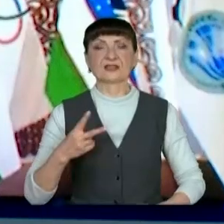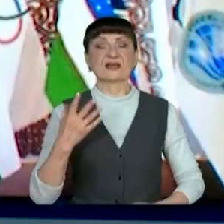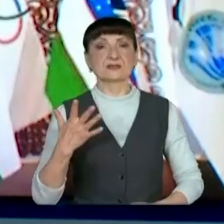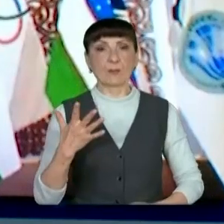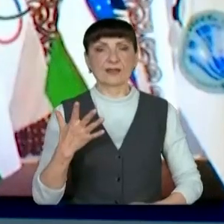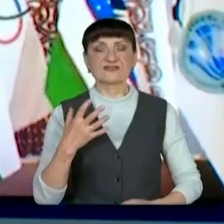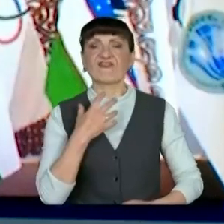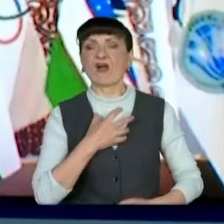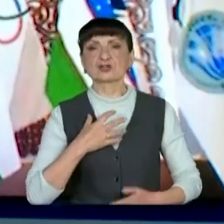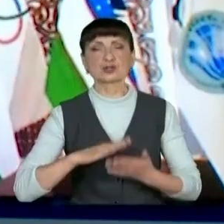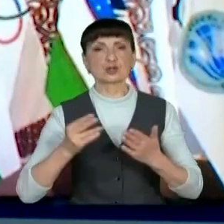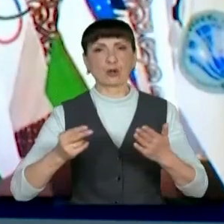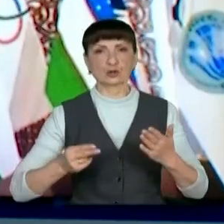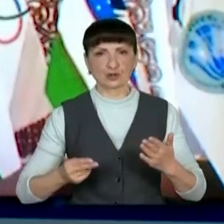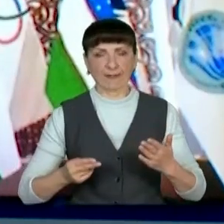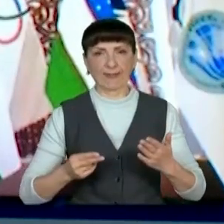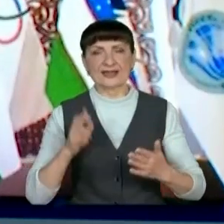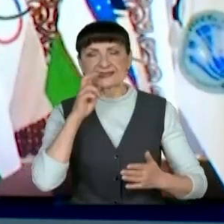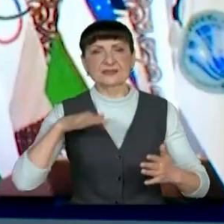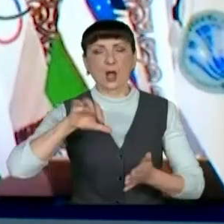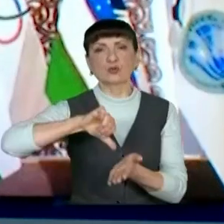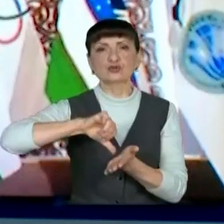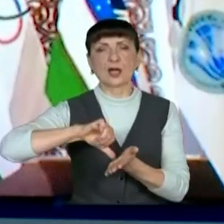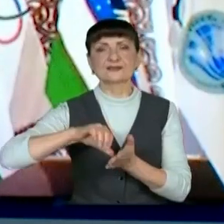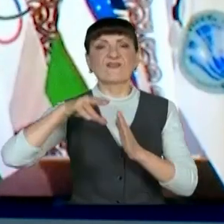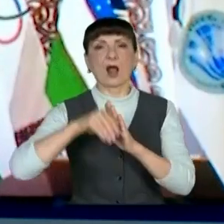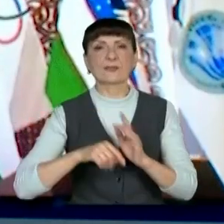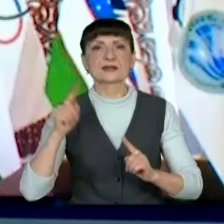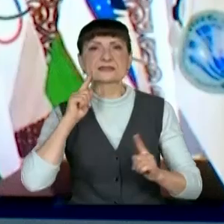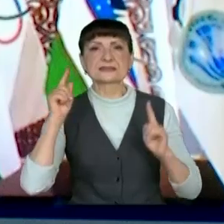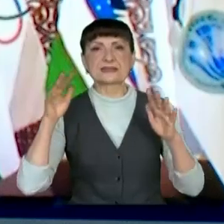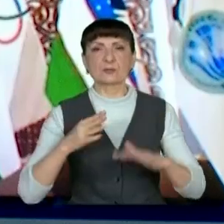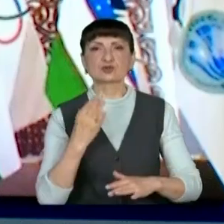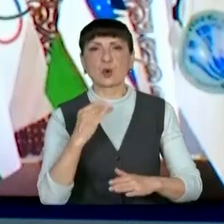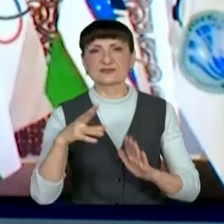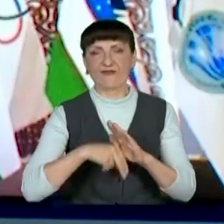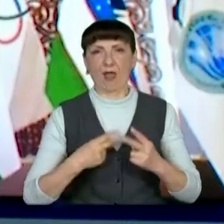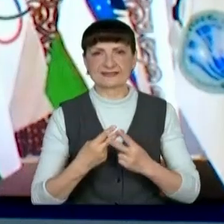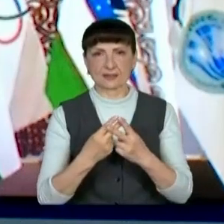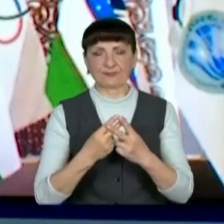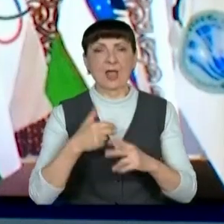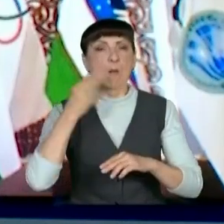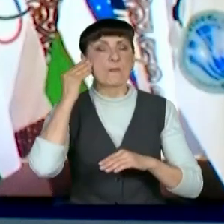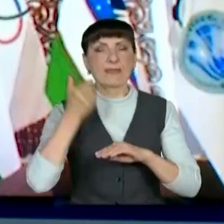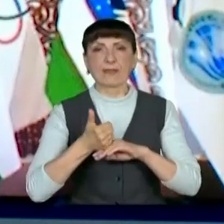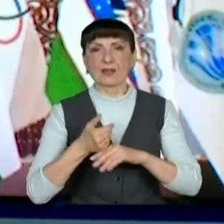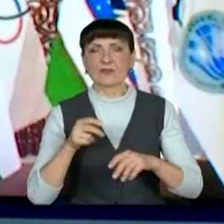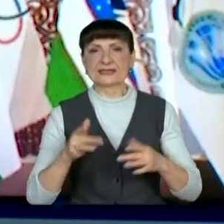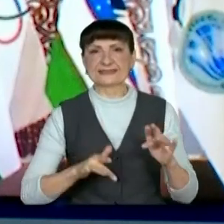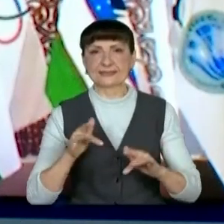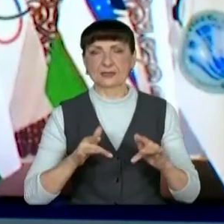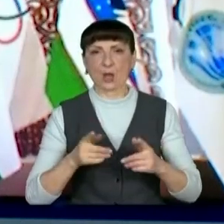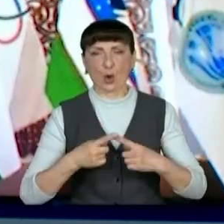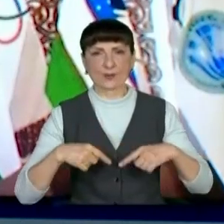25 стратегических соглашений заключили страны-участницы в рамках саммита ШОС в Астане. По мнению генерального секретаря организации